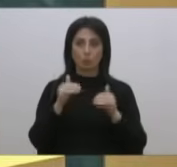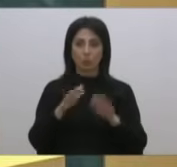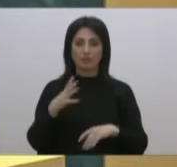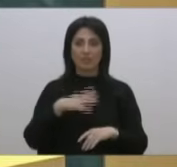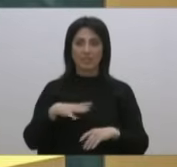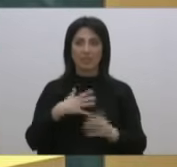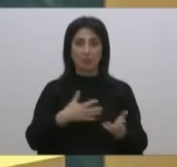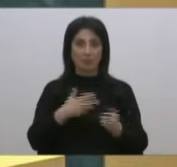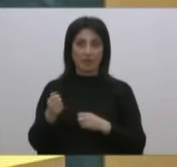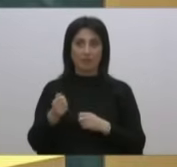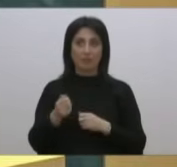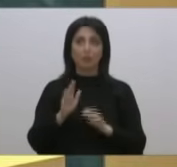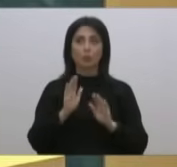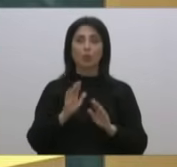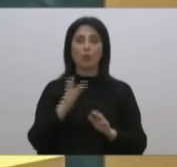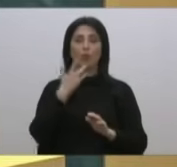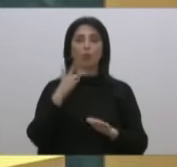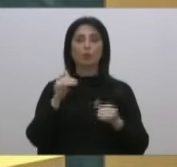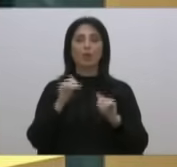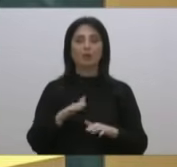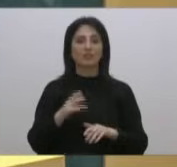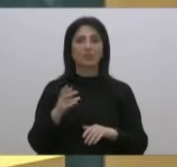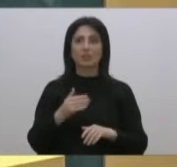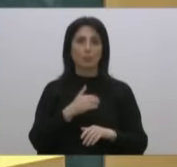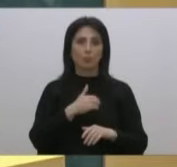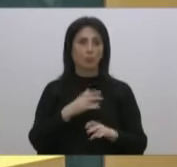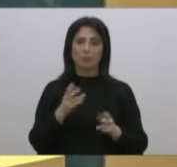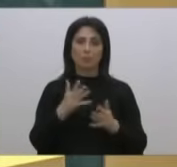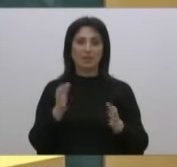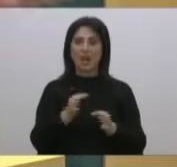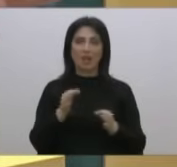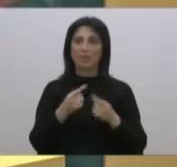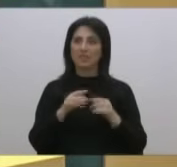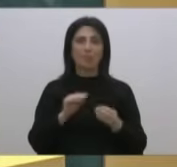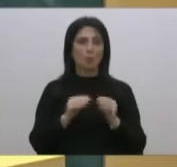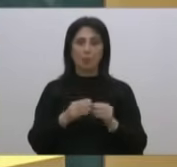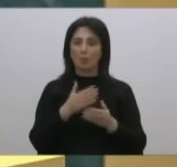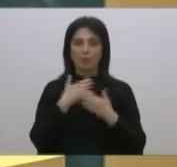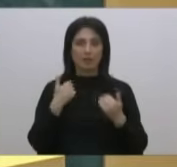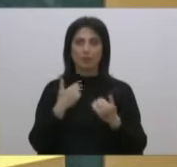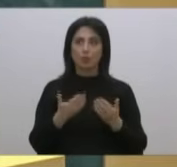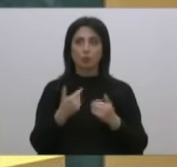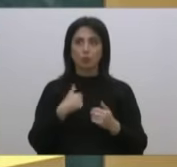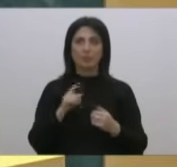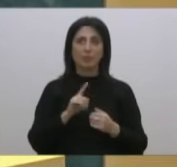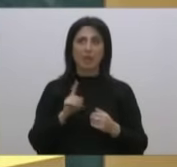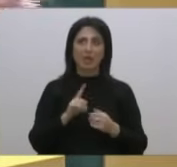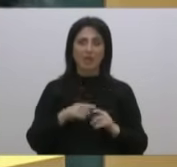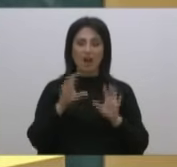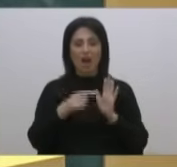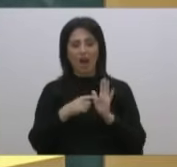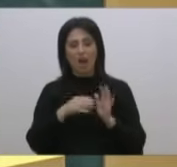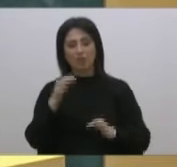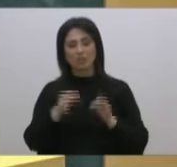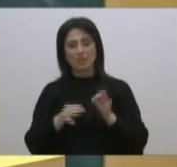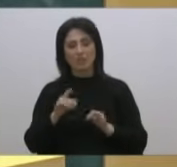გადაწყვეტავ საქართველოს მიღებას, მხოლოდ პოლიტიკური გადაწყვეტილება უნდა, მეტი არაფერი. არაფერი სხვა პრობლემა არ არის. თუ ჩვენ რამე კანონებში პრობლემა